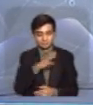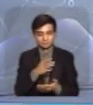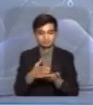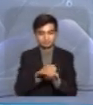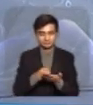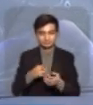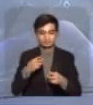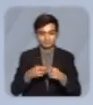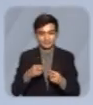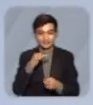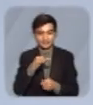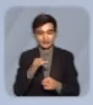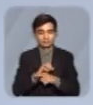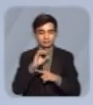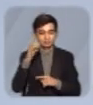вывести.